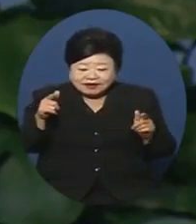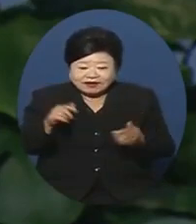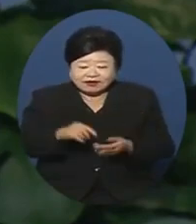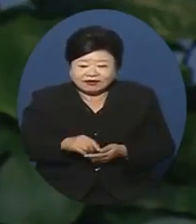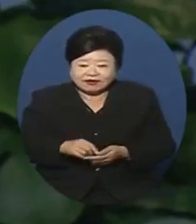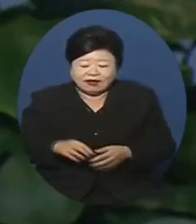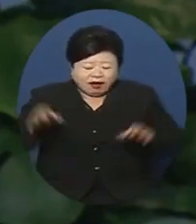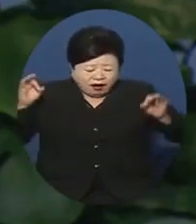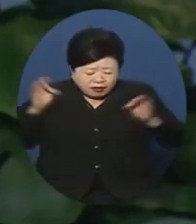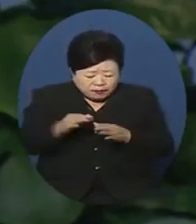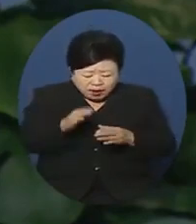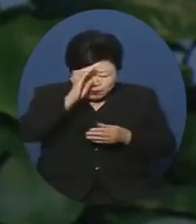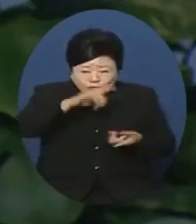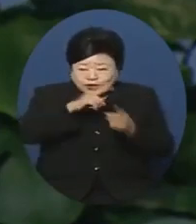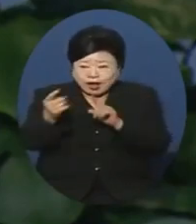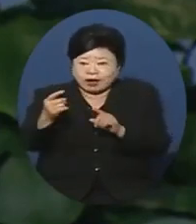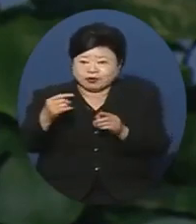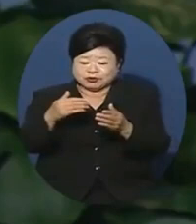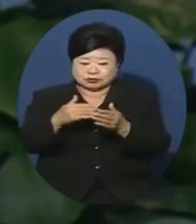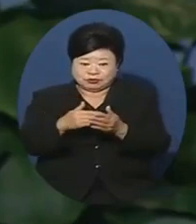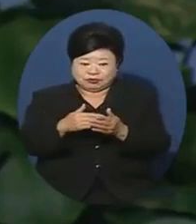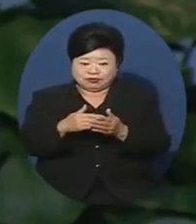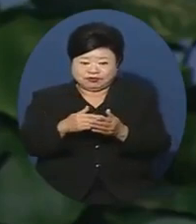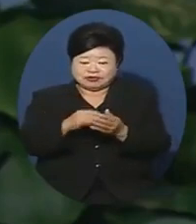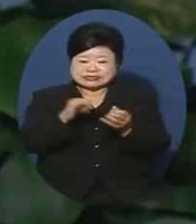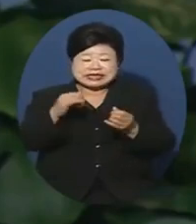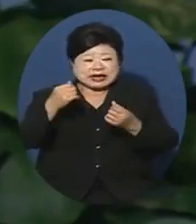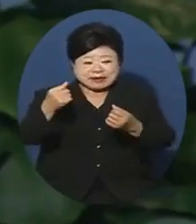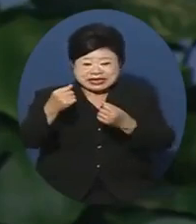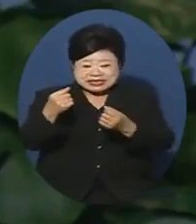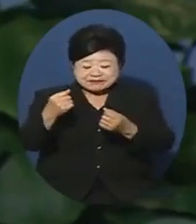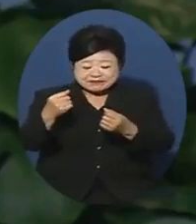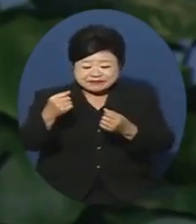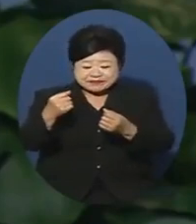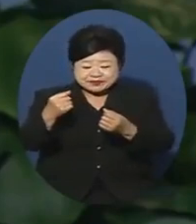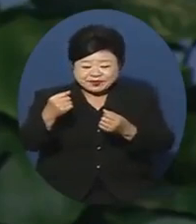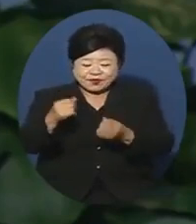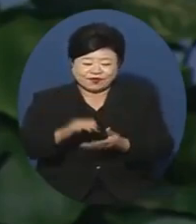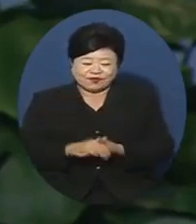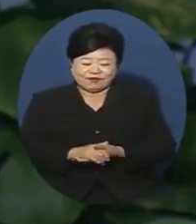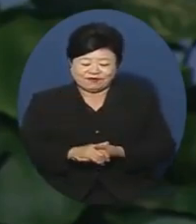나버려. 그게 인간의 힘이